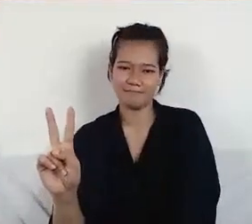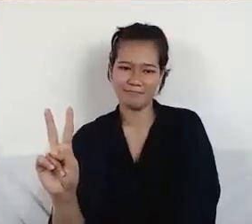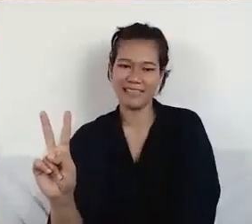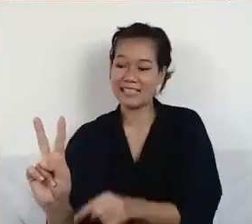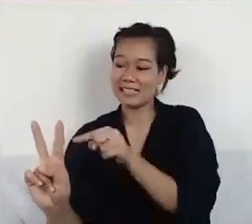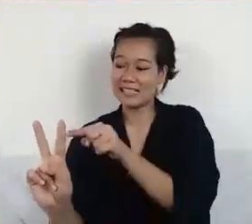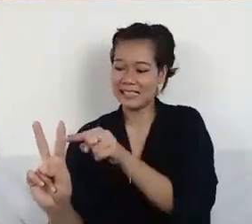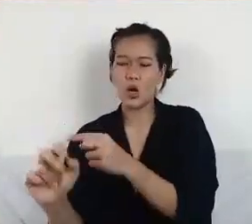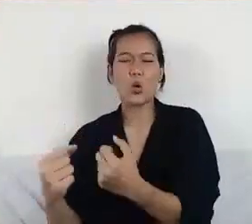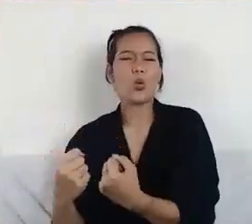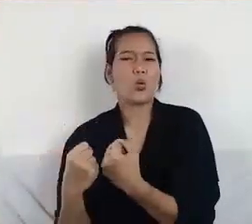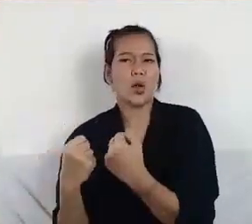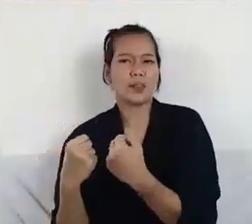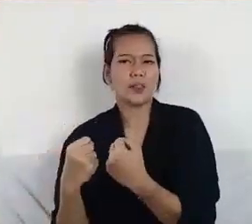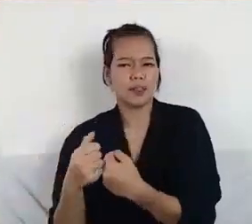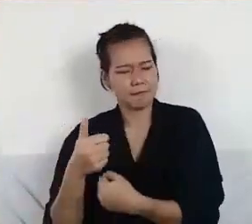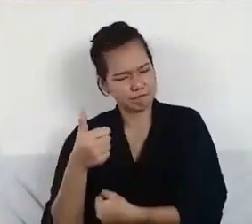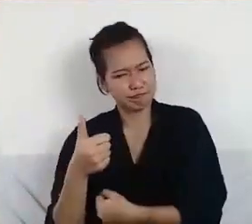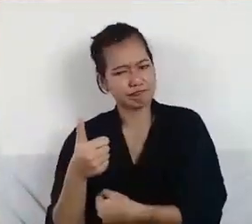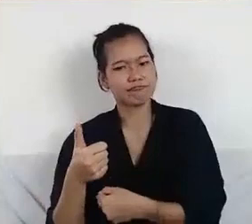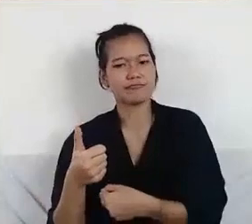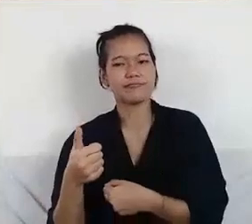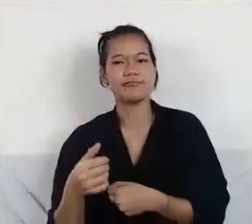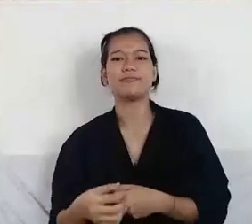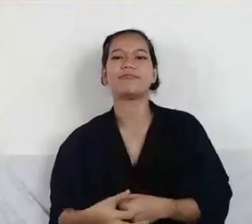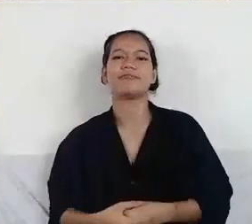supaya menjadi kekuatan yang luar biasa.